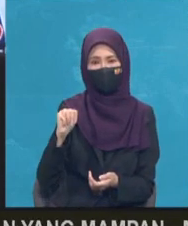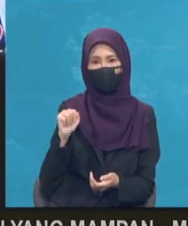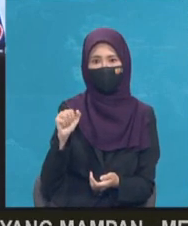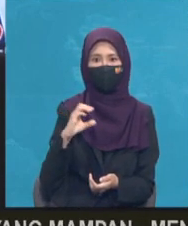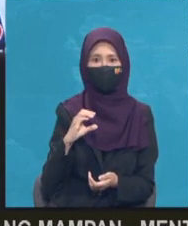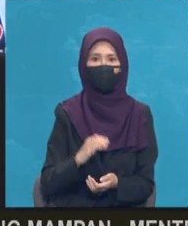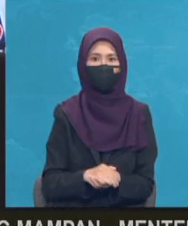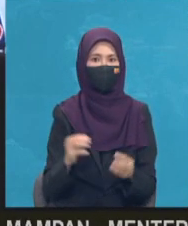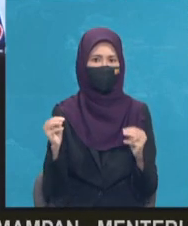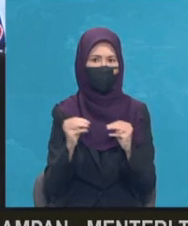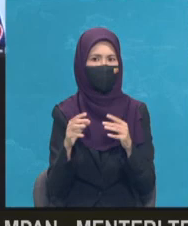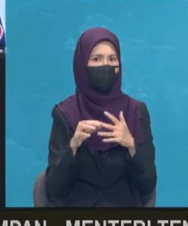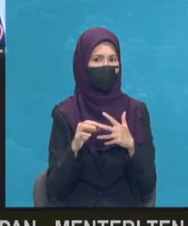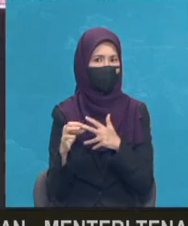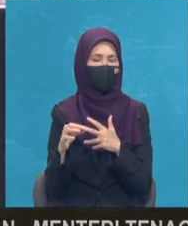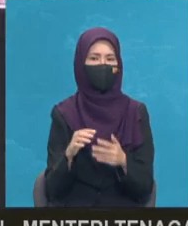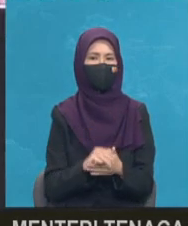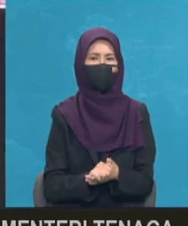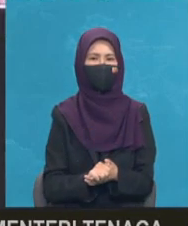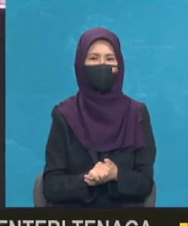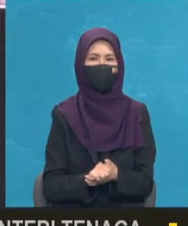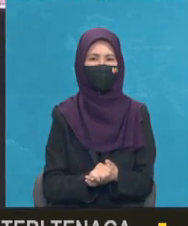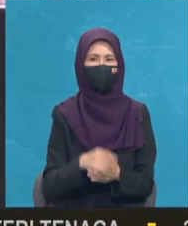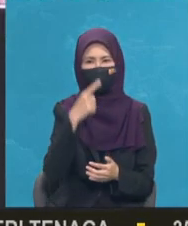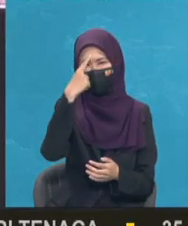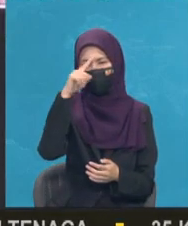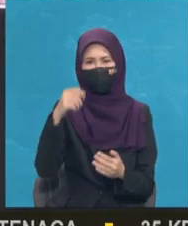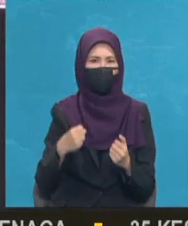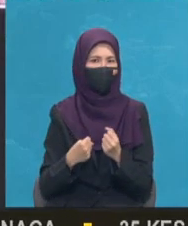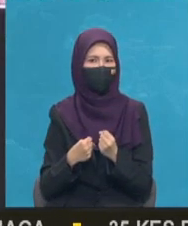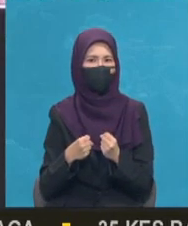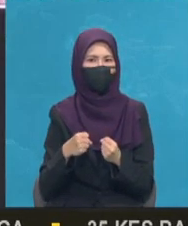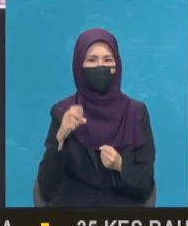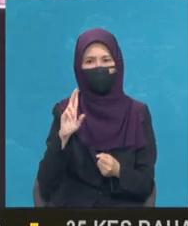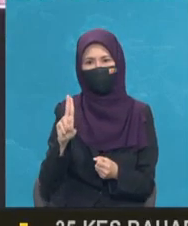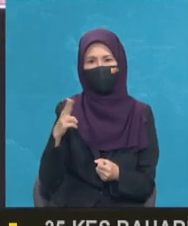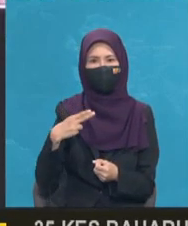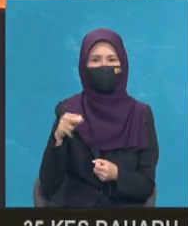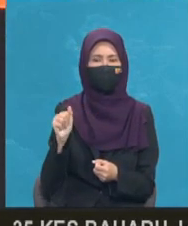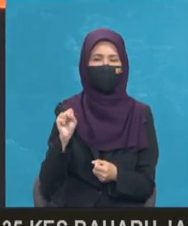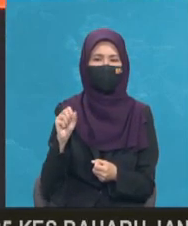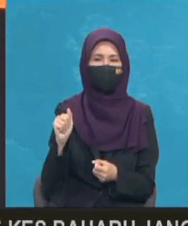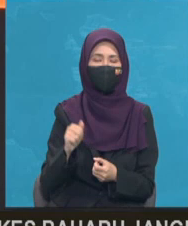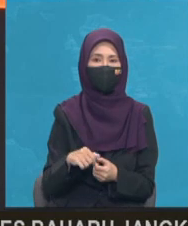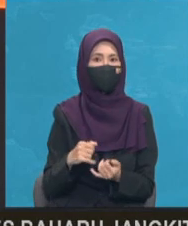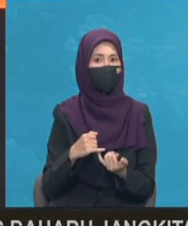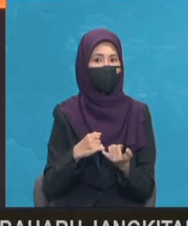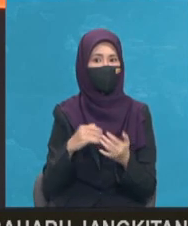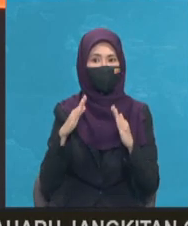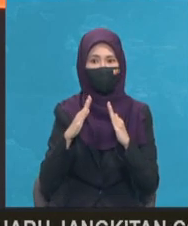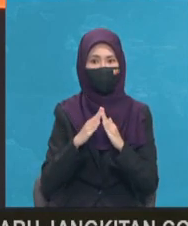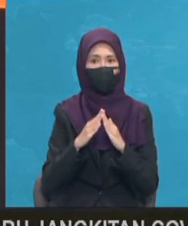mengambil maklum kepentingan kalau memperlihatkan lagi usaha untukmu tamatkan dokumen perjanjian penumbuhan dan perjanjian negara tuan rumah